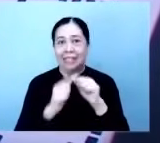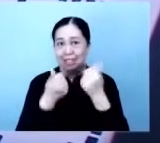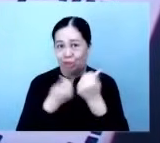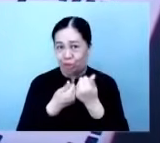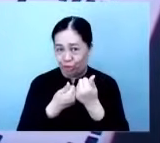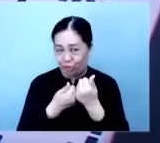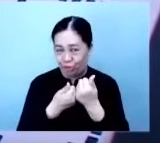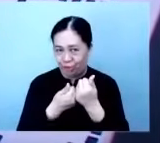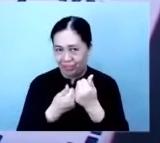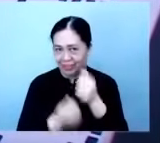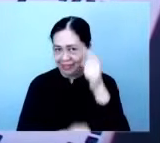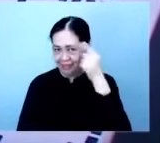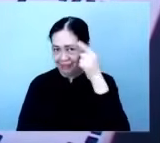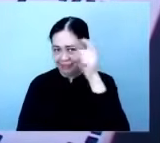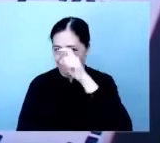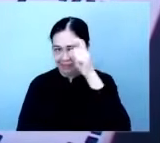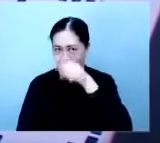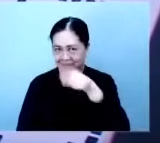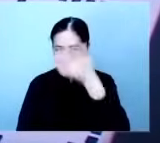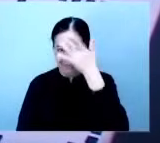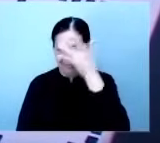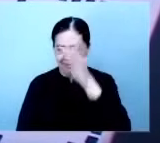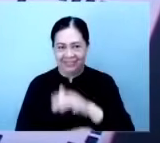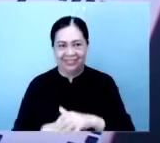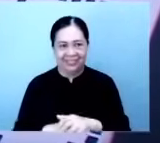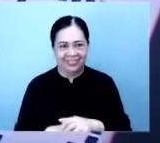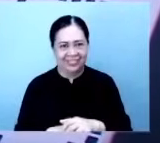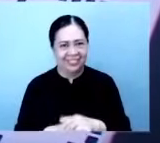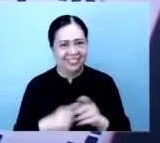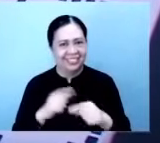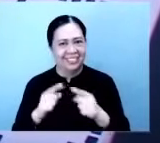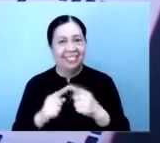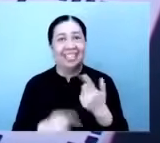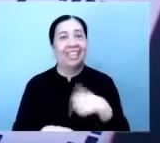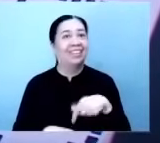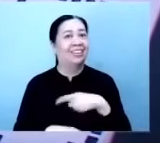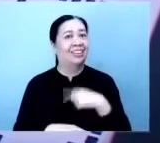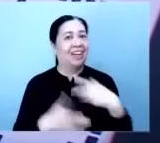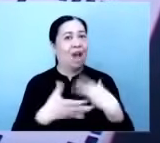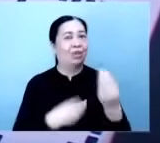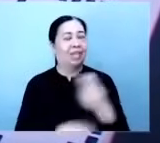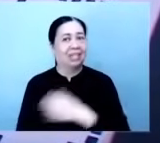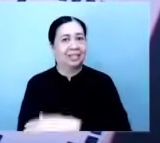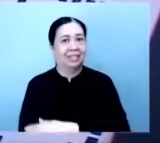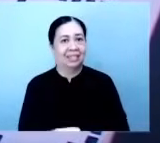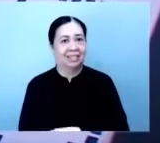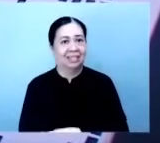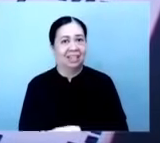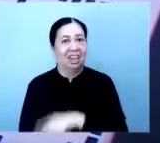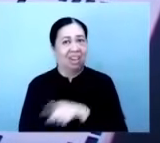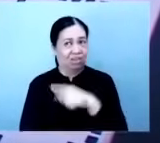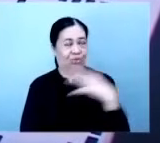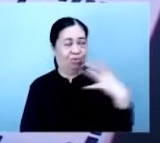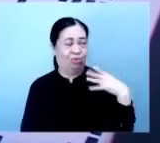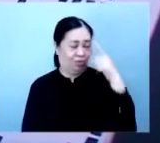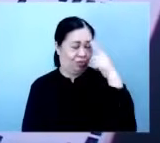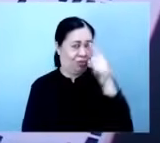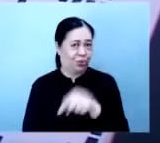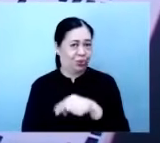Asosasyon. I see what you did there. Johnny, kailan daw? Eh, tayo naman daw yung outing daw natin. Oh, kayo lang naman ni... Ayun, ano?